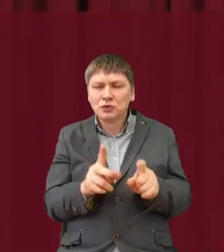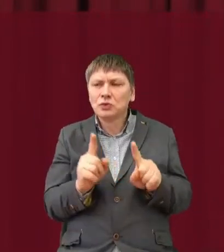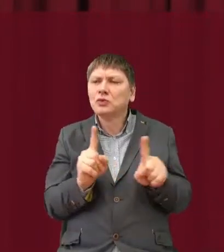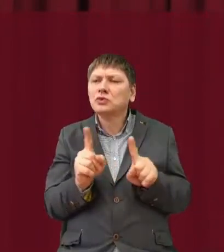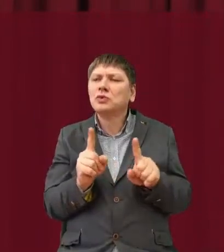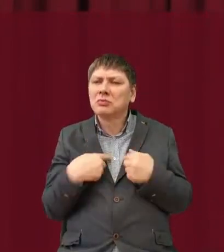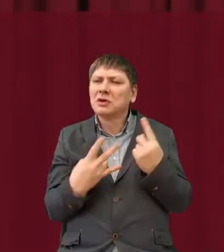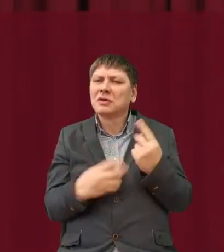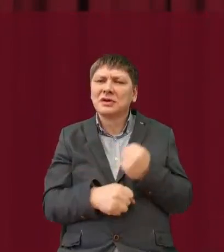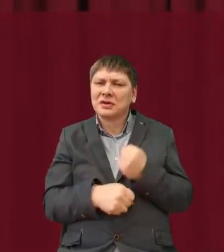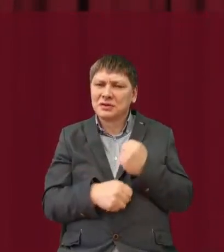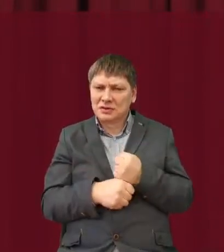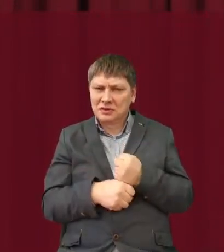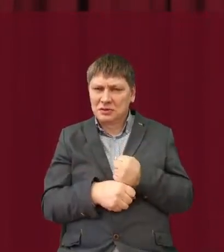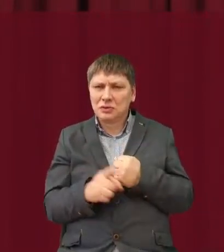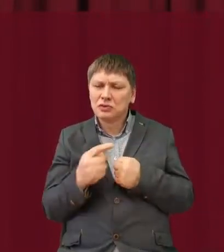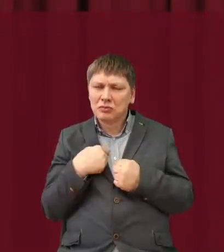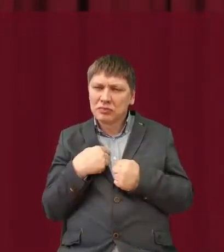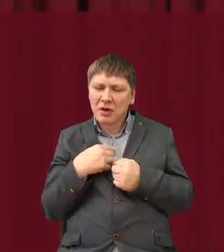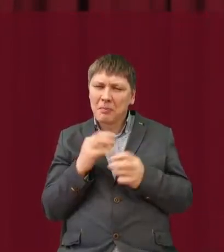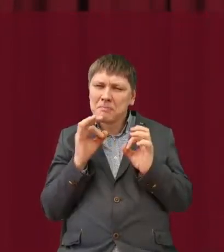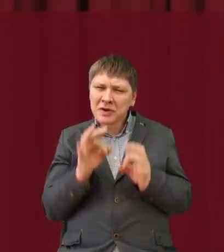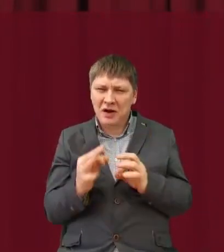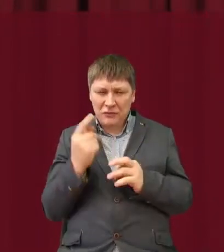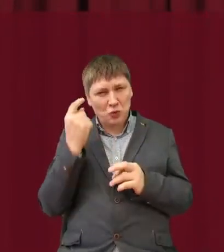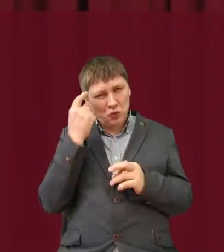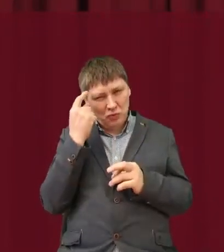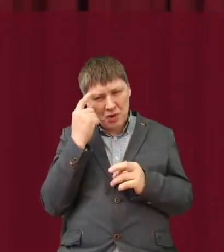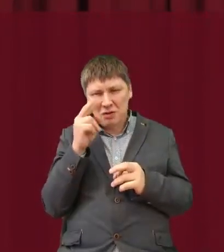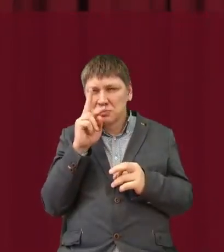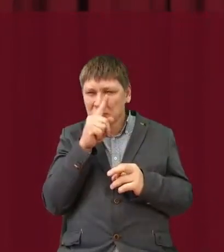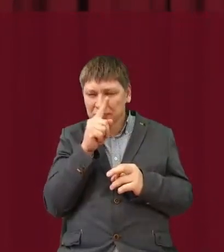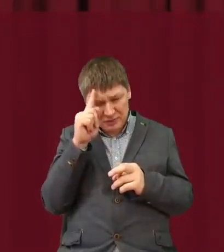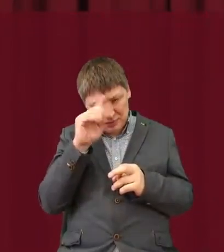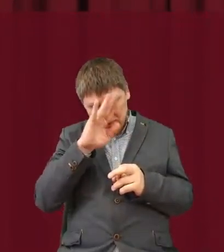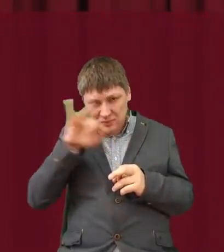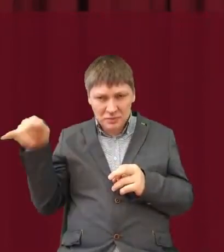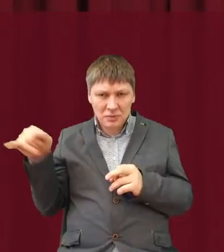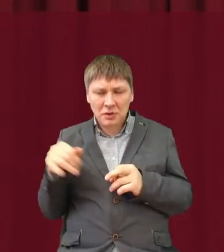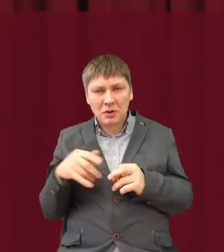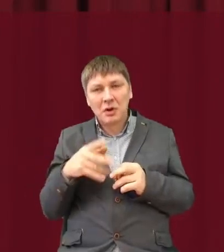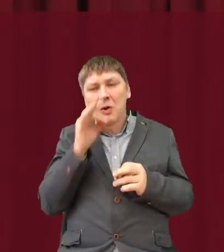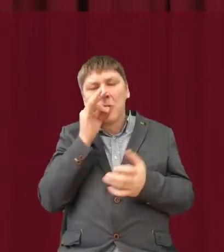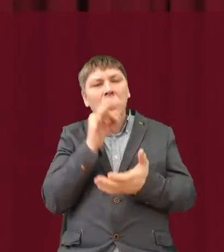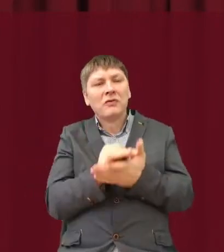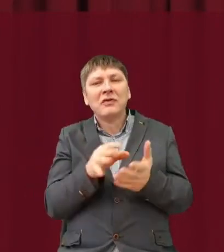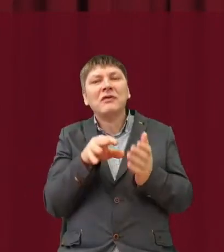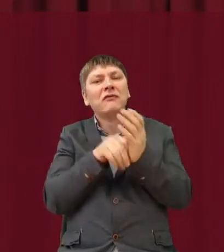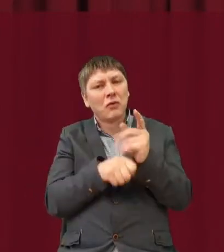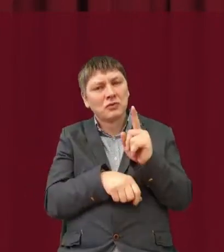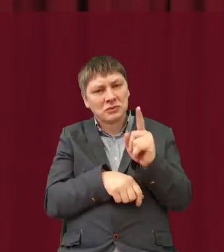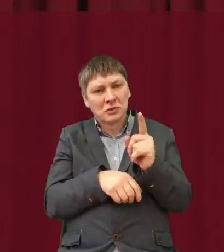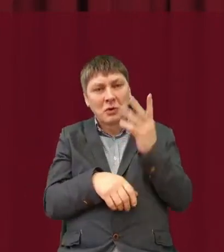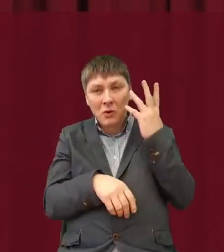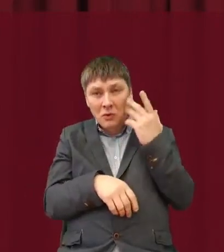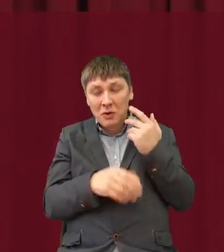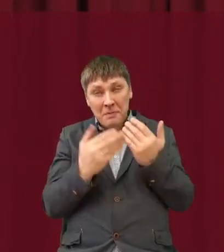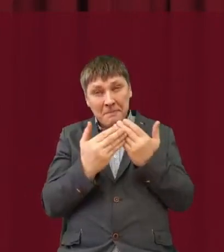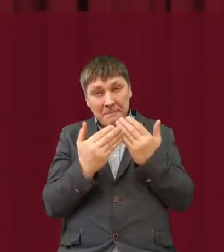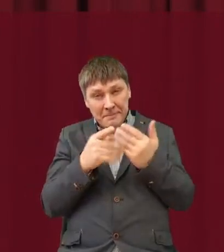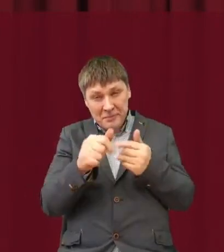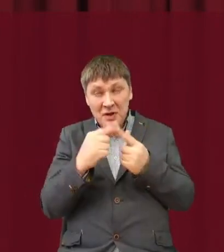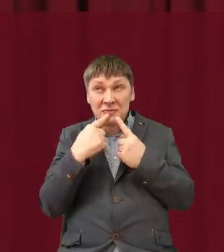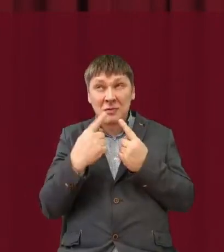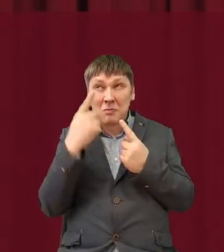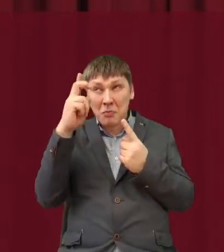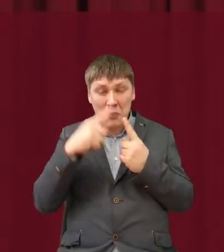вот эти неправильное мышление наверное ответ вот в том что я говорил в конце когда человек далек от Бога